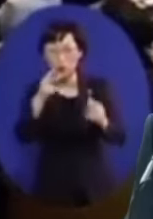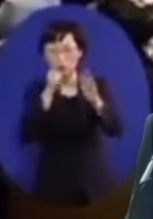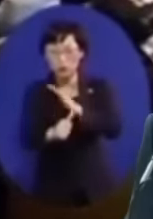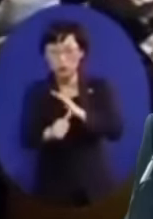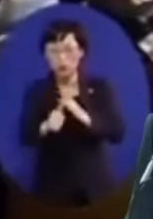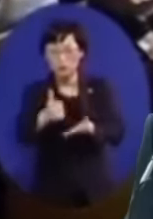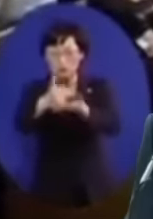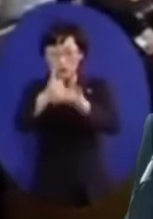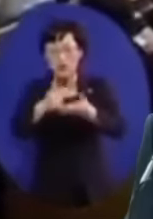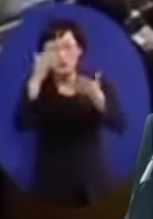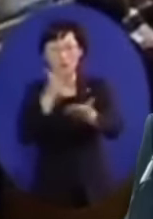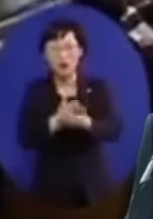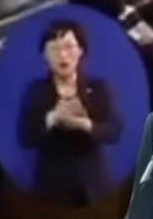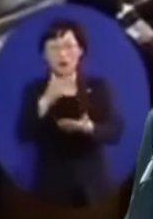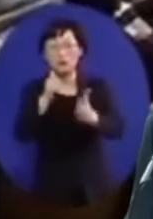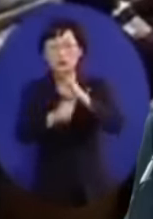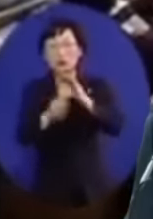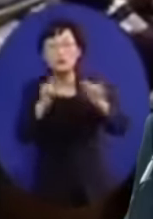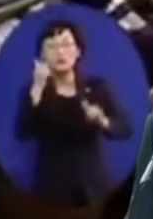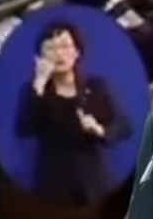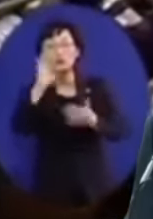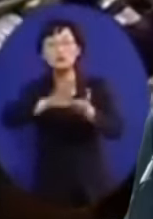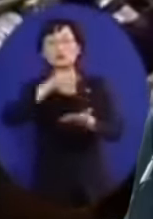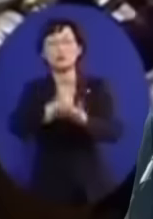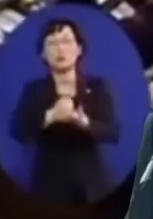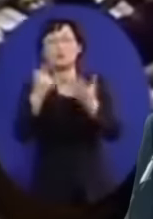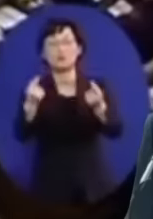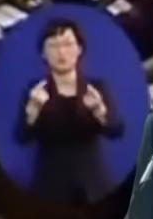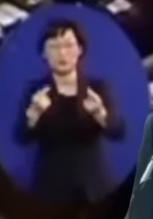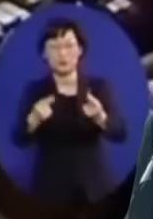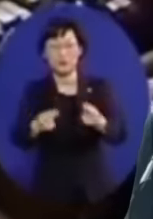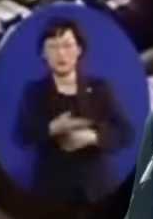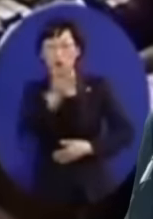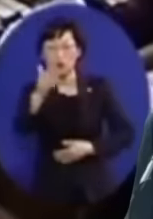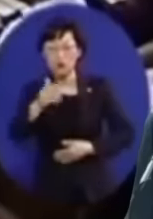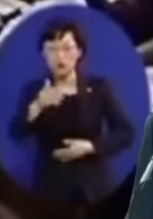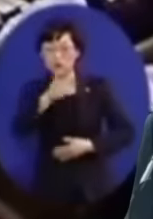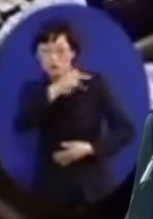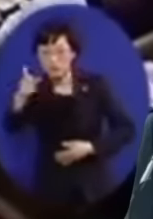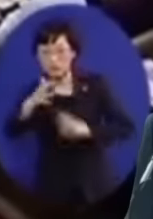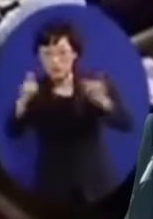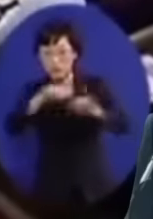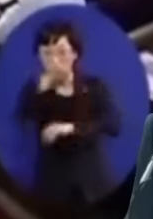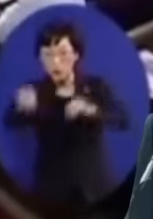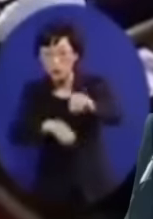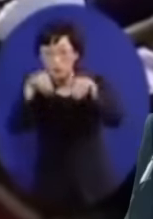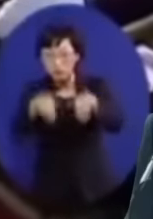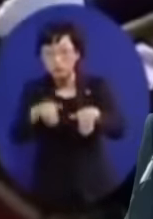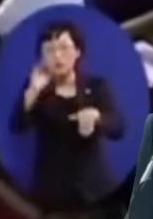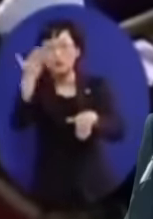너희는 지도자는 한 분이시니 곧 그리스도시니라. 너희 중에 큰 자는 너희를 섬기는 자가 되어야 하리라.